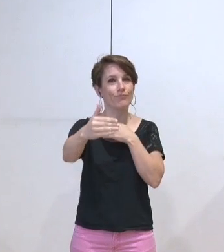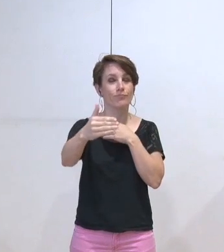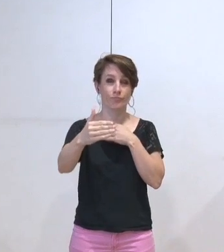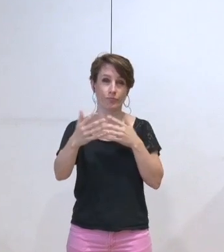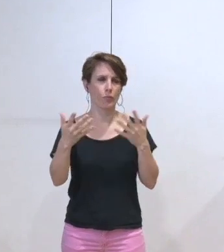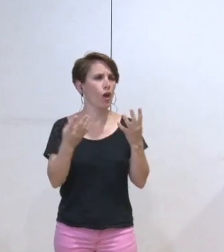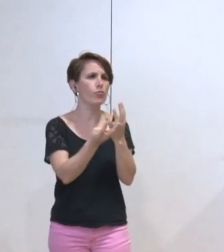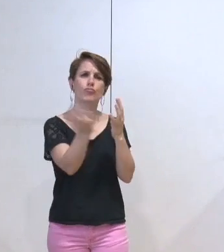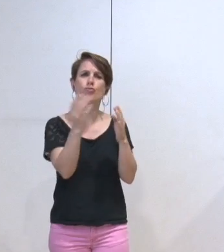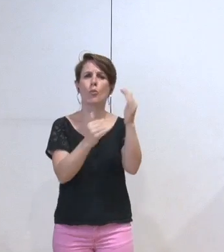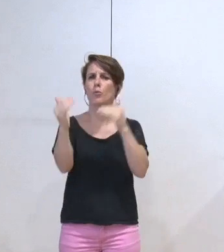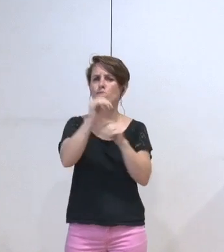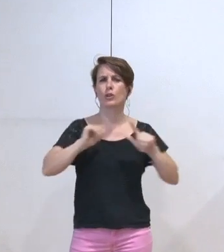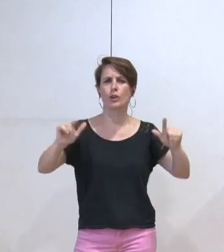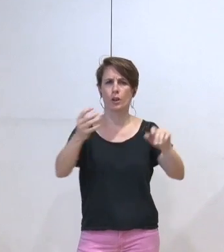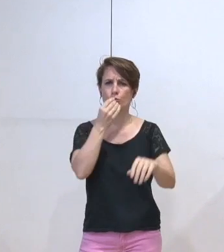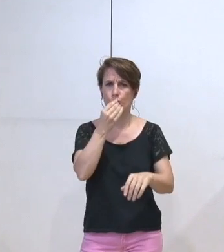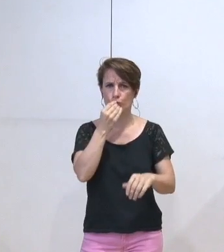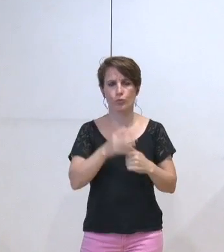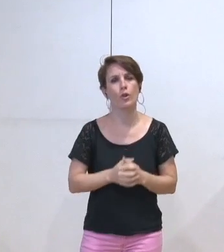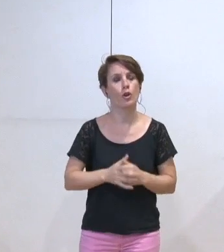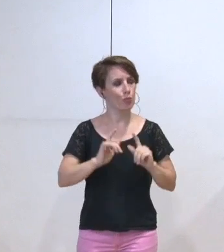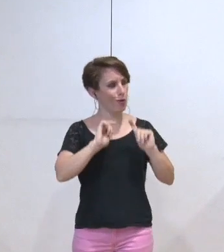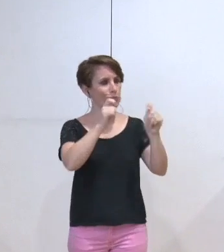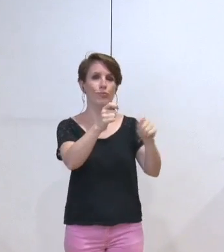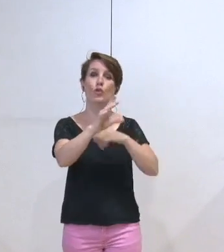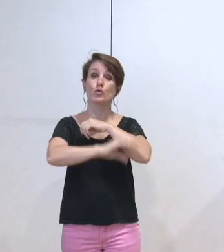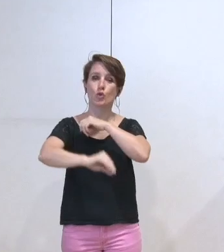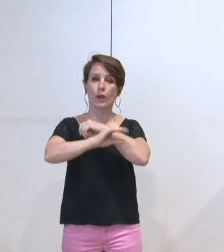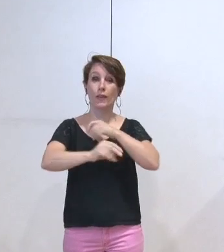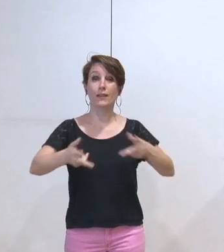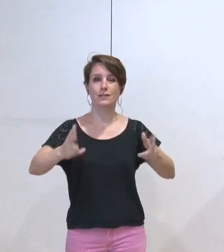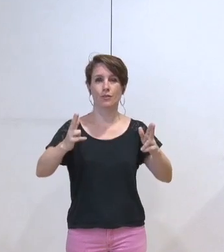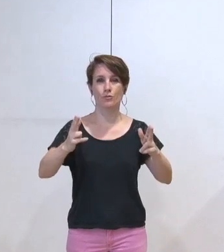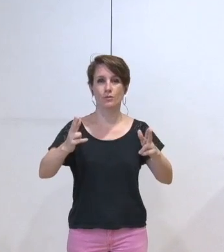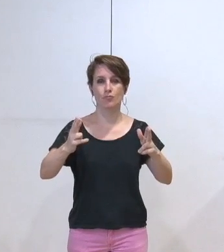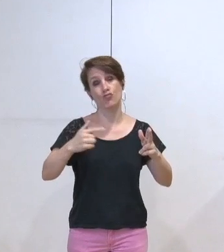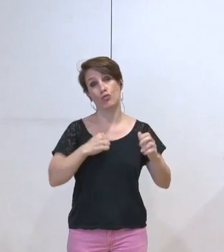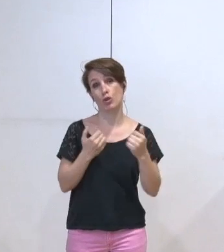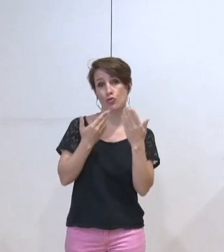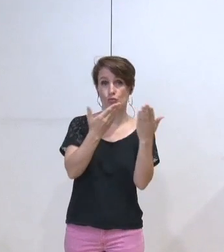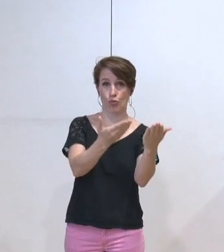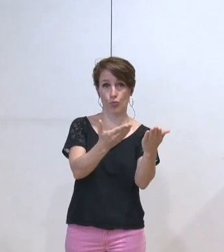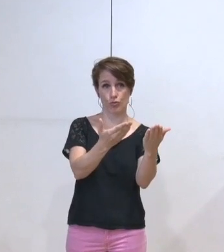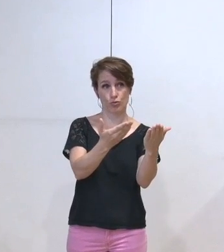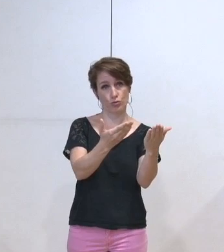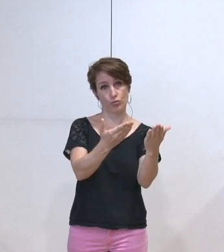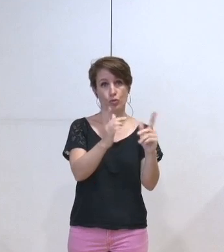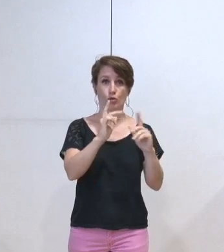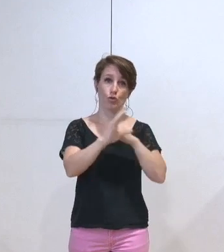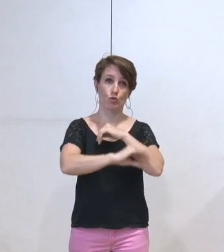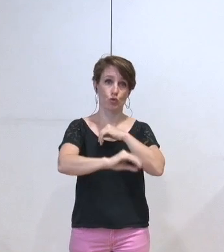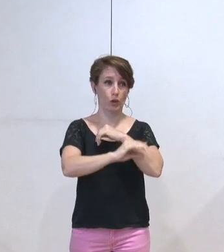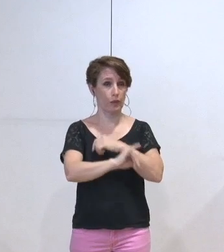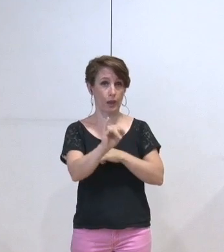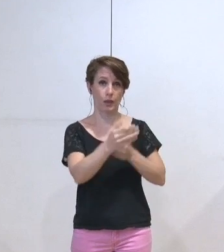quorum et je vous propose de désigner le secrétaire de séance donc je vous propose de choisir comme secrétaire de séance